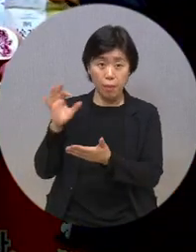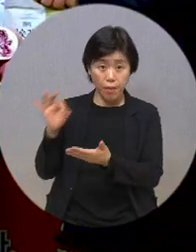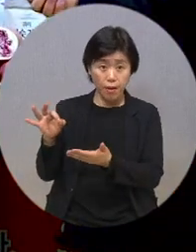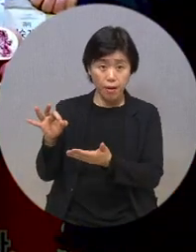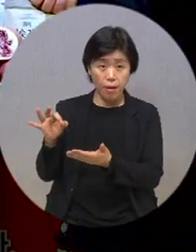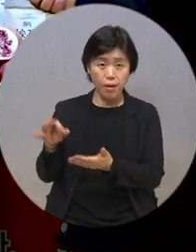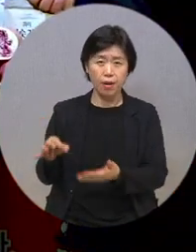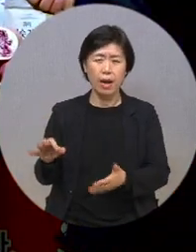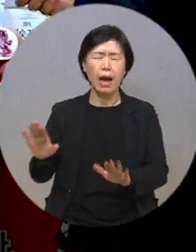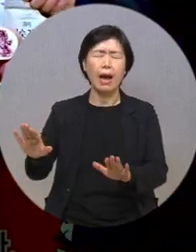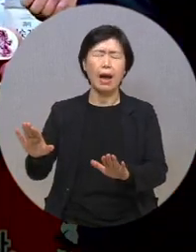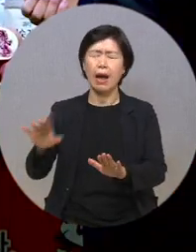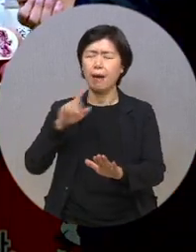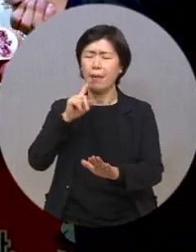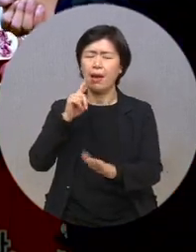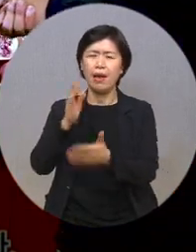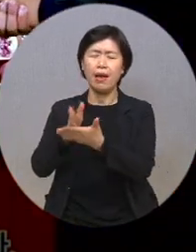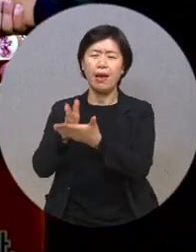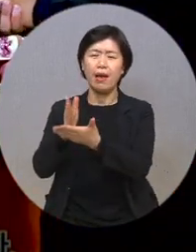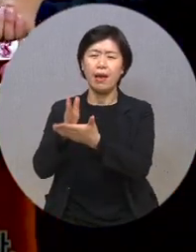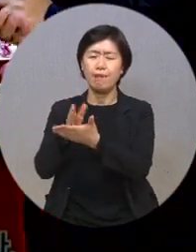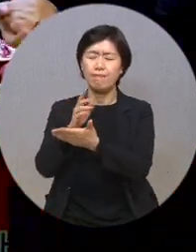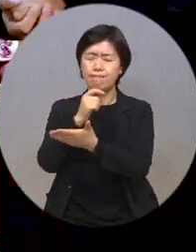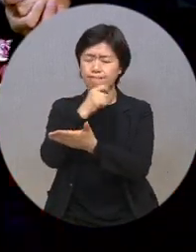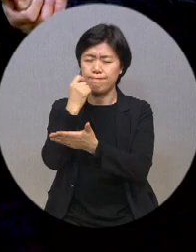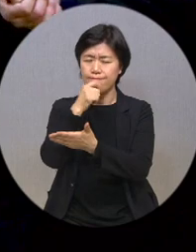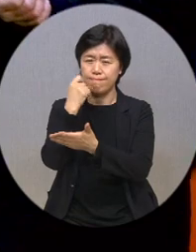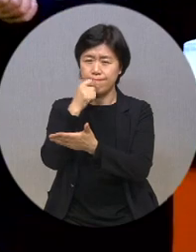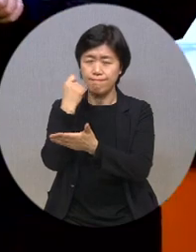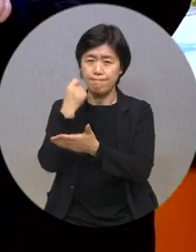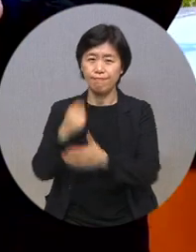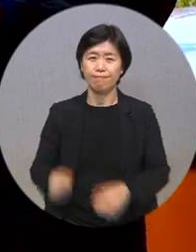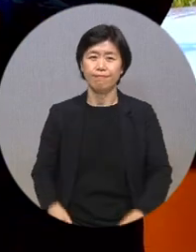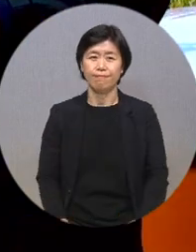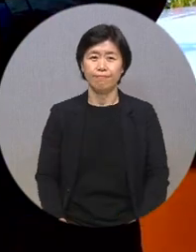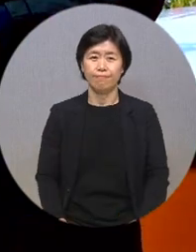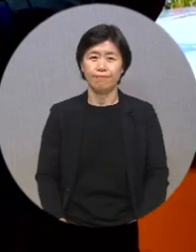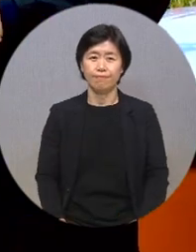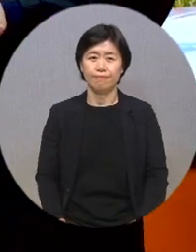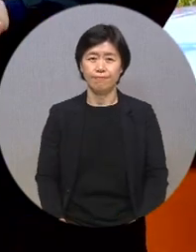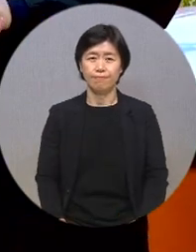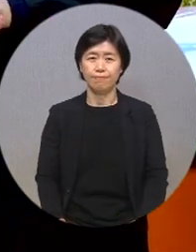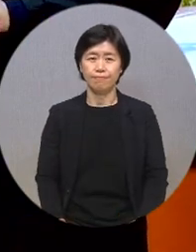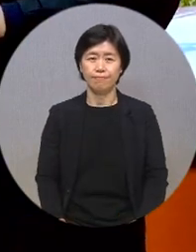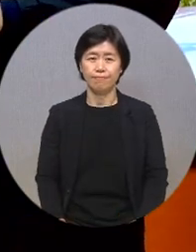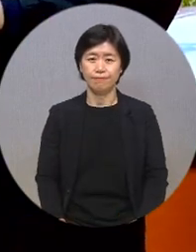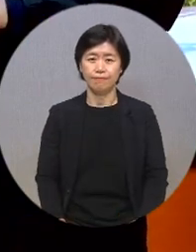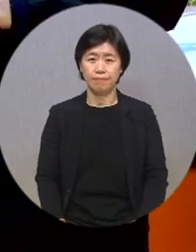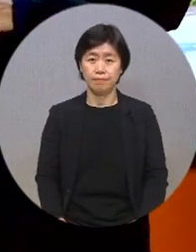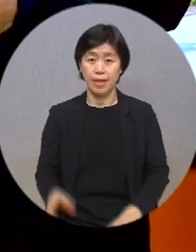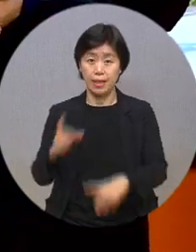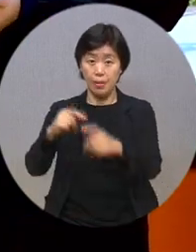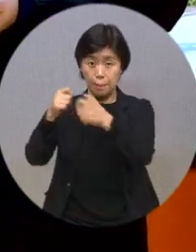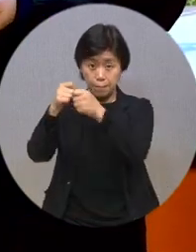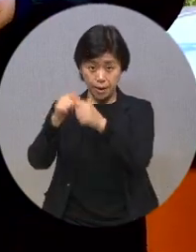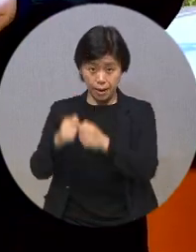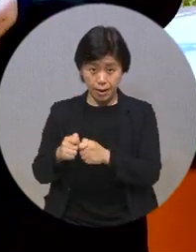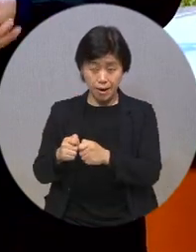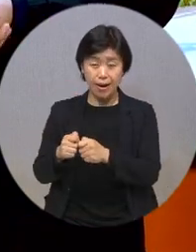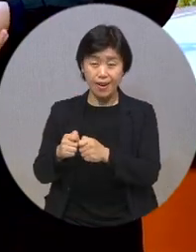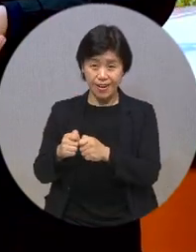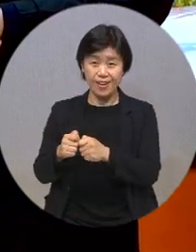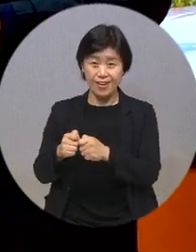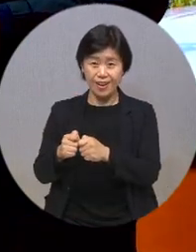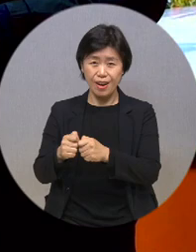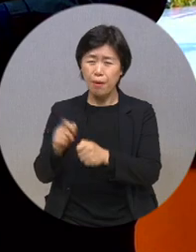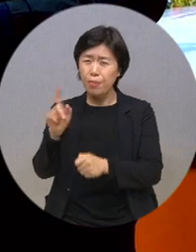송류에다가. 아, 여기까지! 여기까지! 여기까지! 제가 모르고 있네. 자, 자세한 불로초.